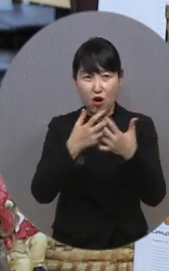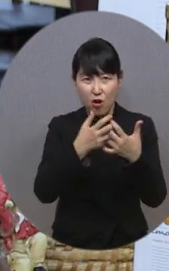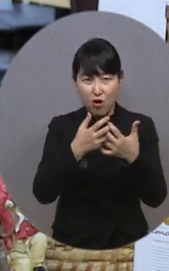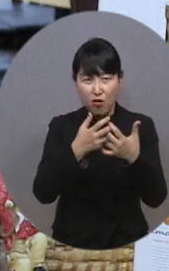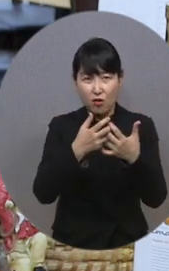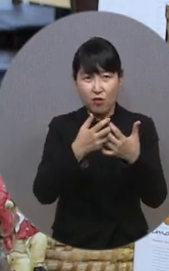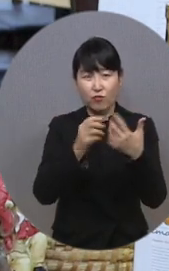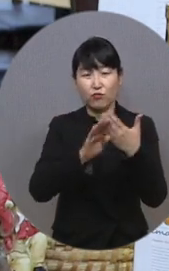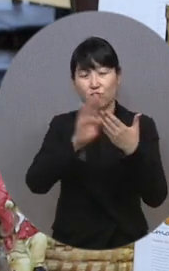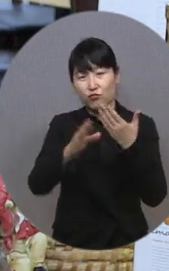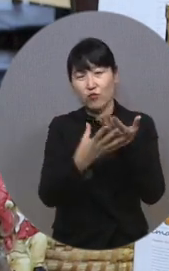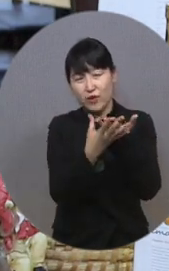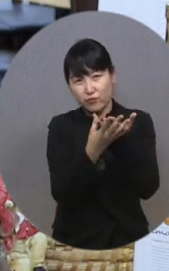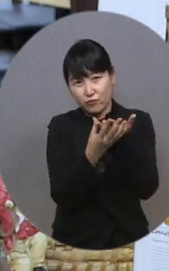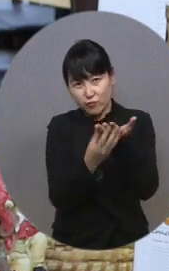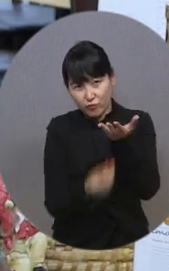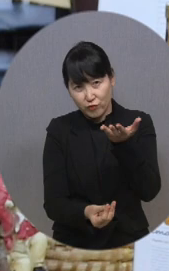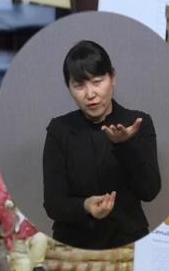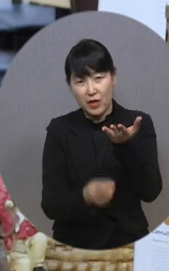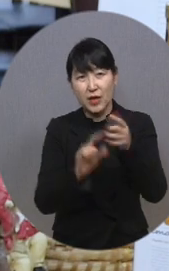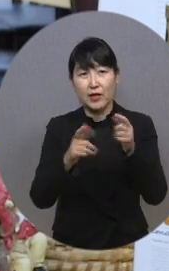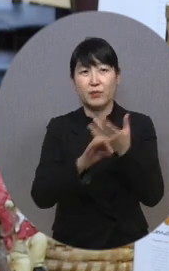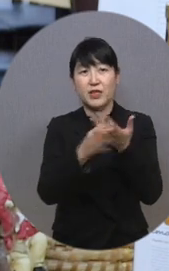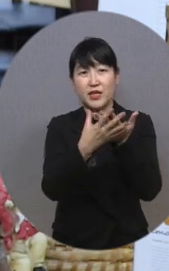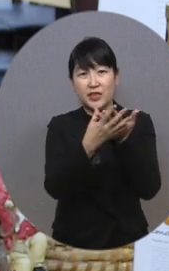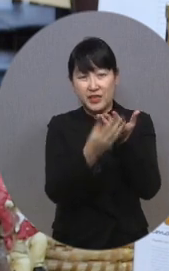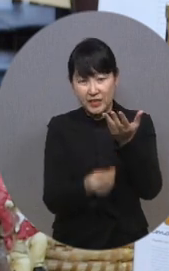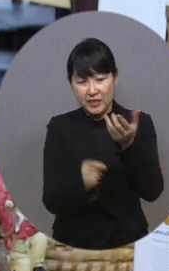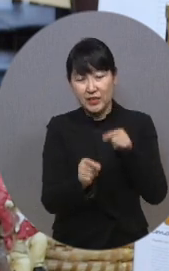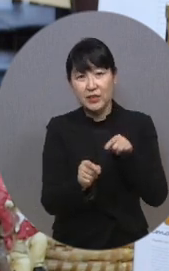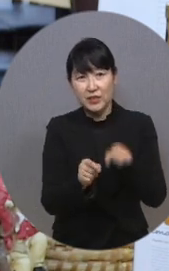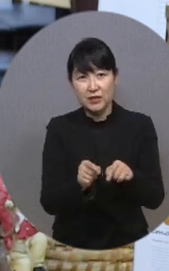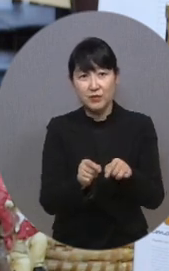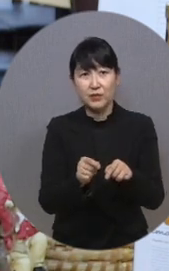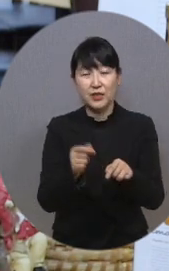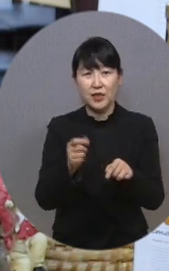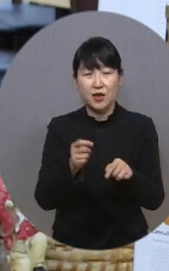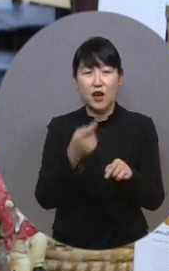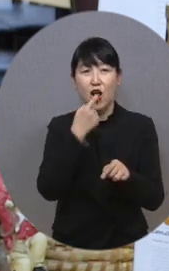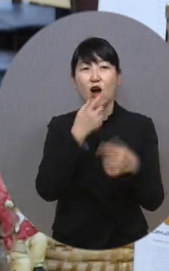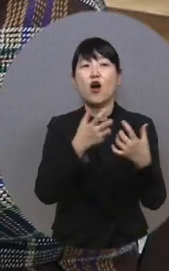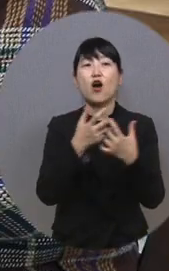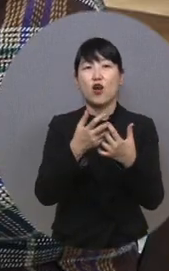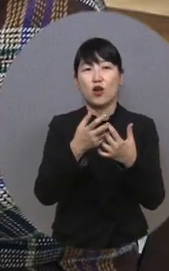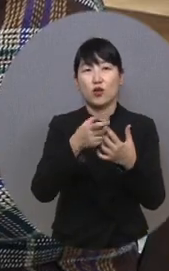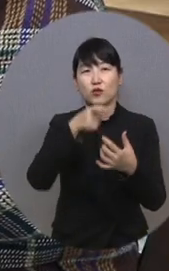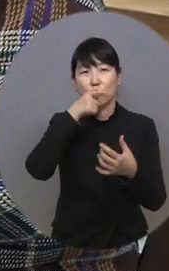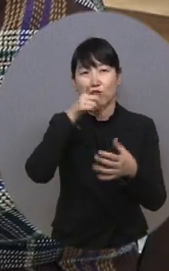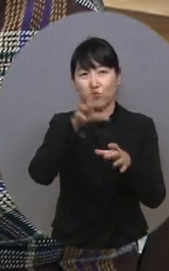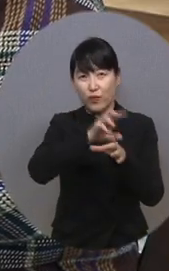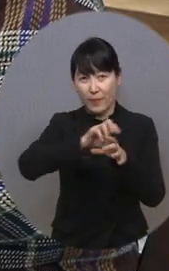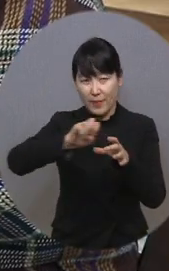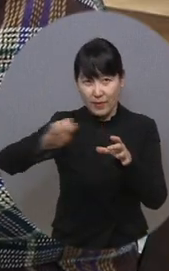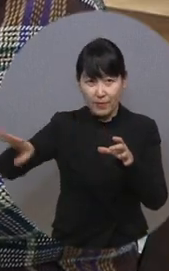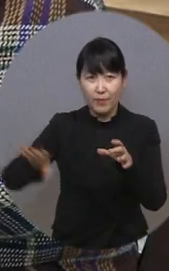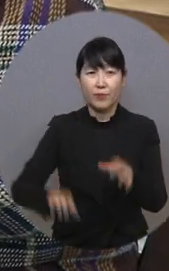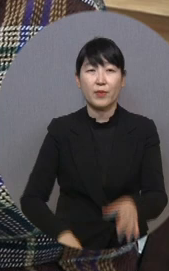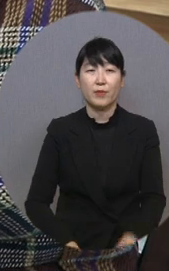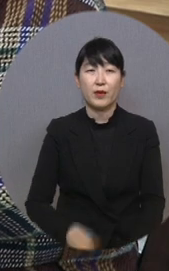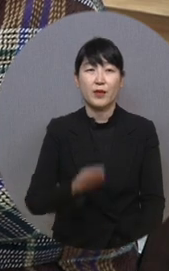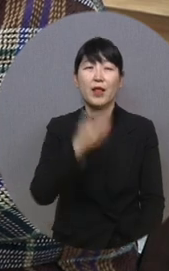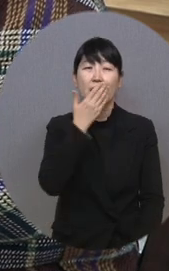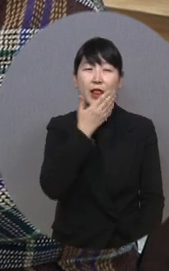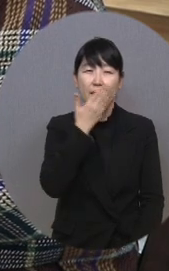짜거나 그렇지 않으면 짰는 즙을 동결을 시켜서 수분만 따로 제거를 하게 되면 고 당도의 농도가